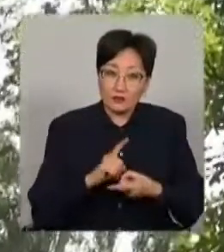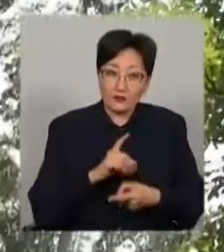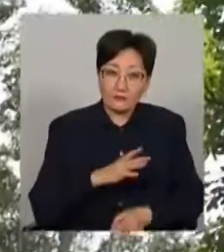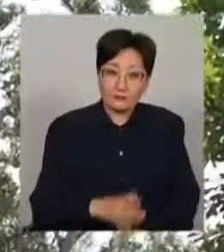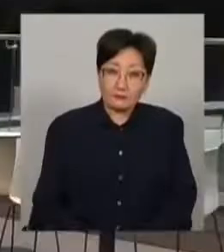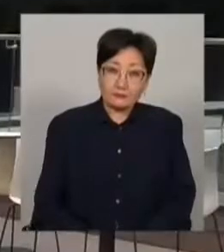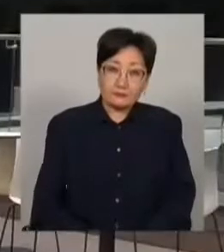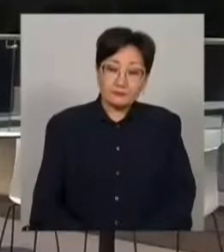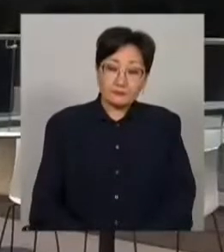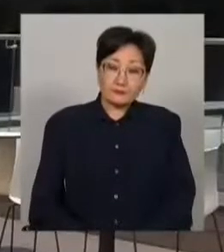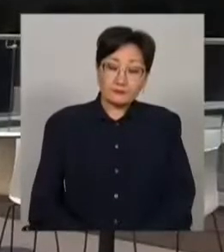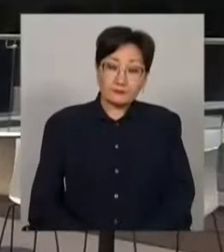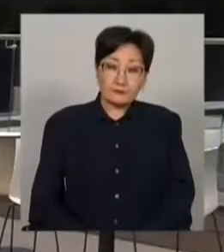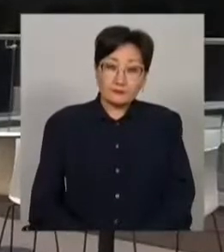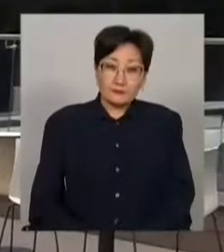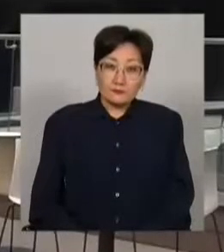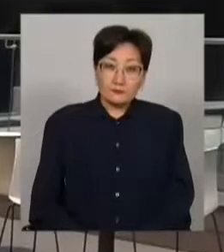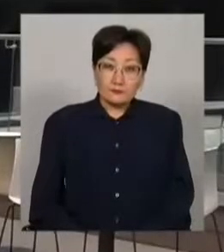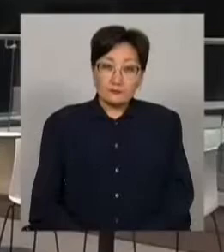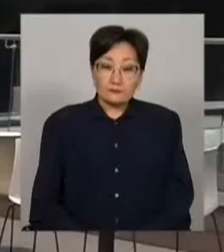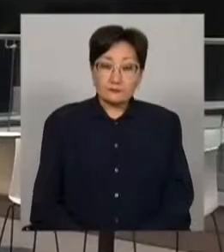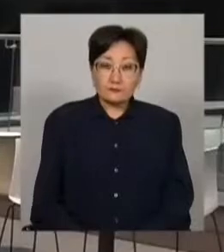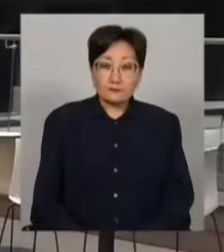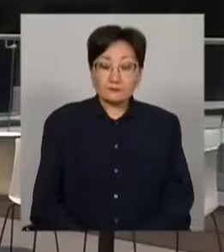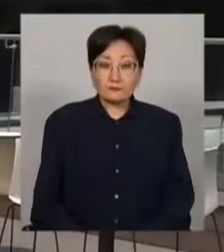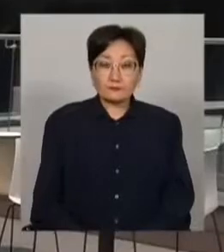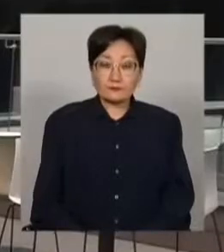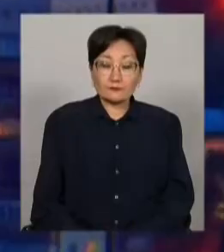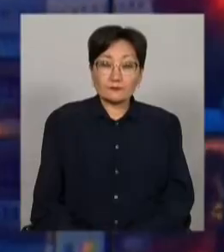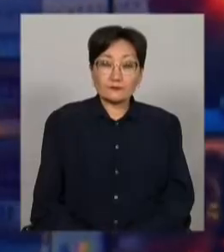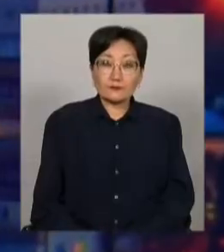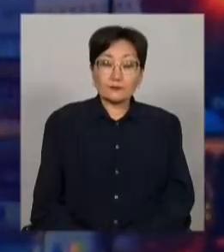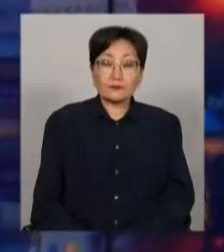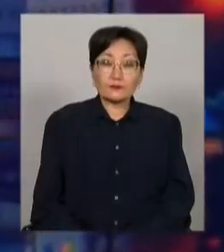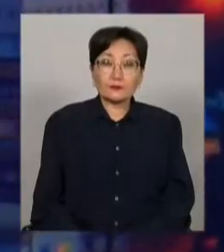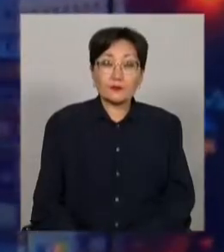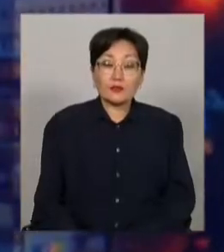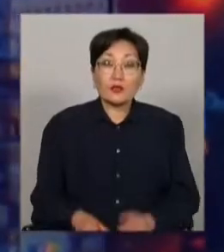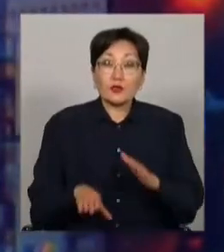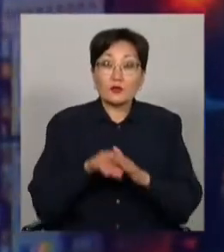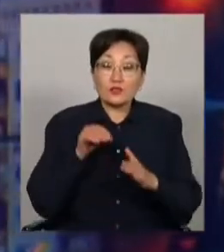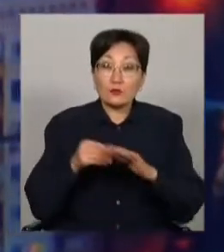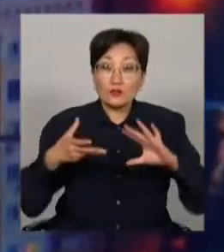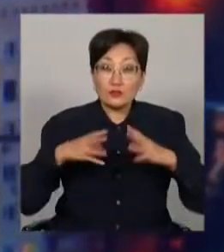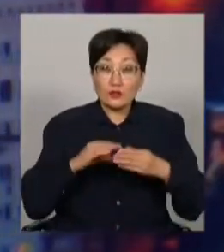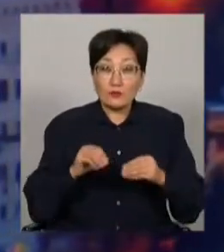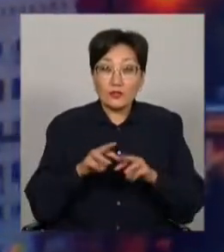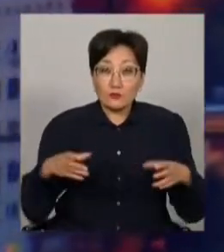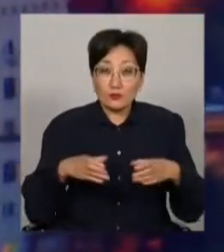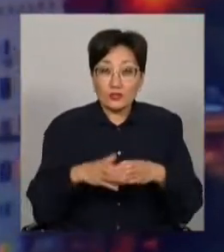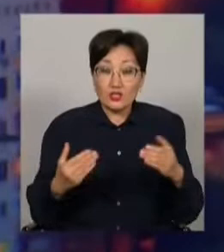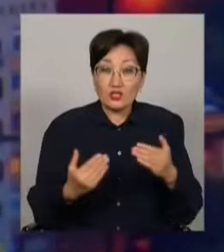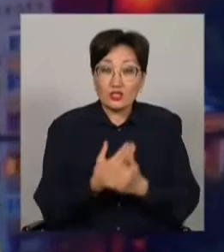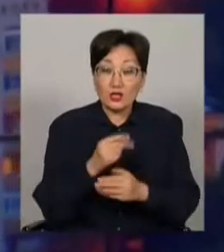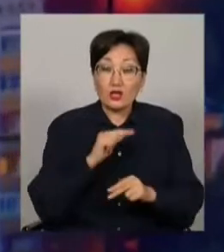Наскен Еркін, Мирам Исабеков, Ялгунжан Ашимжанов, Алматы телеарнасы. Референдум нәтижесі үкіметке жаңа